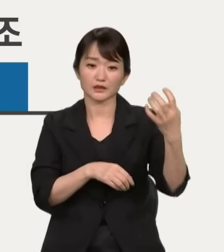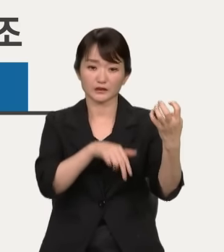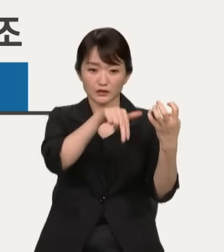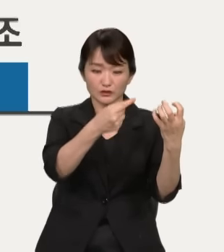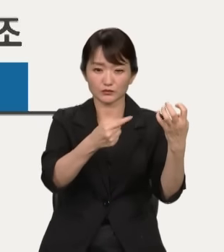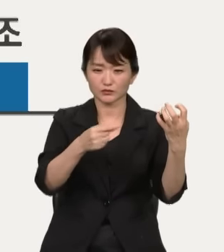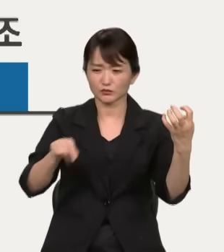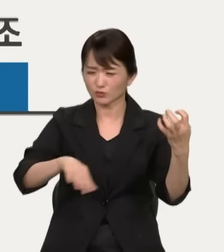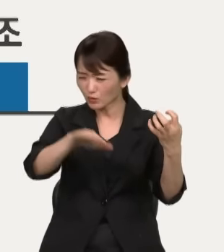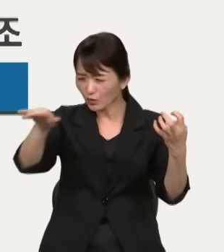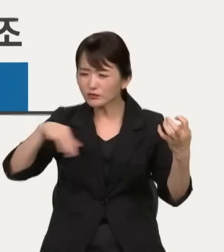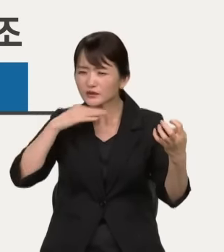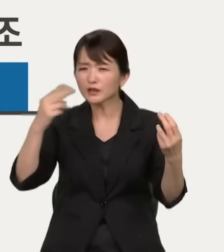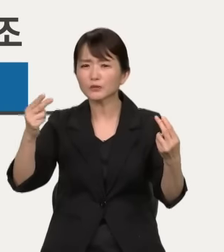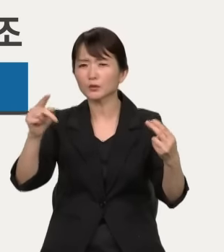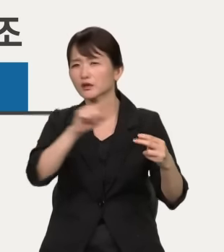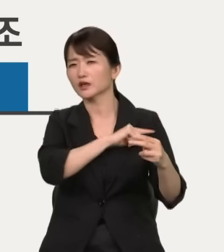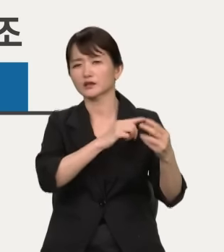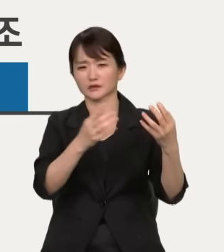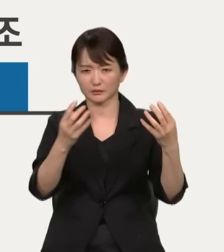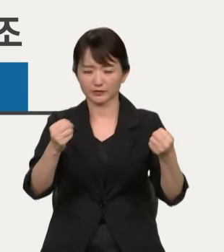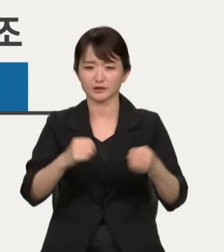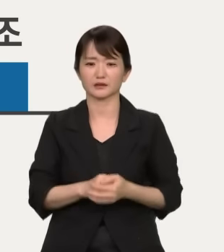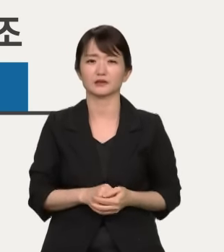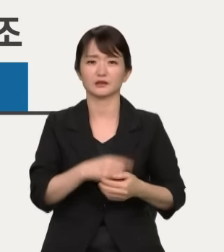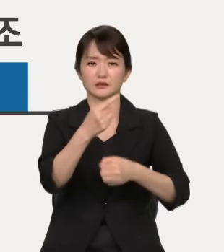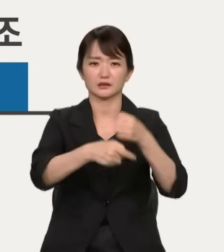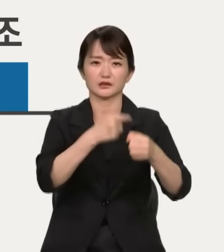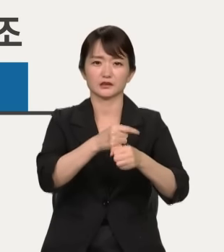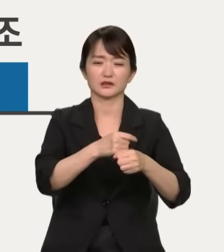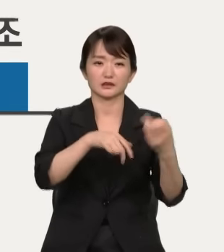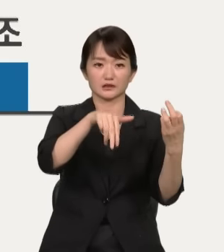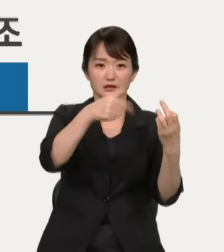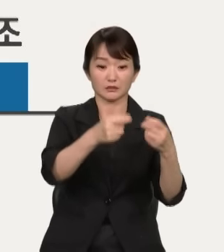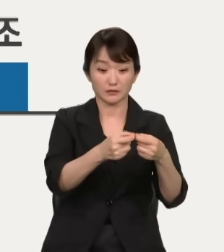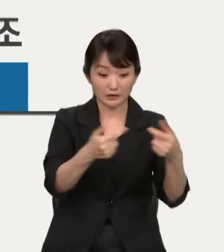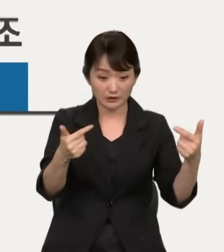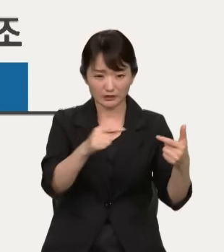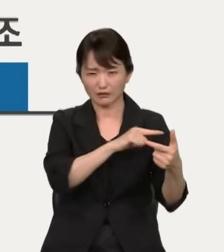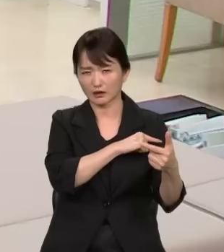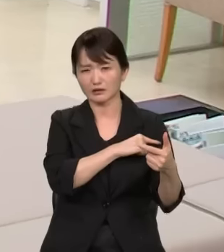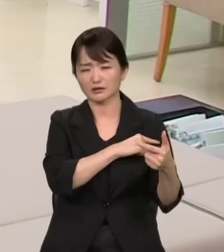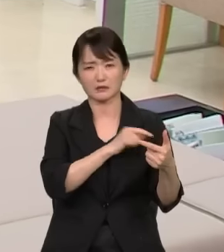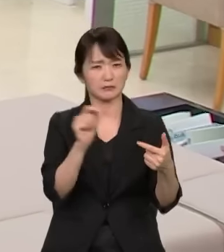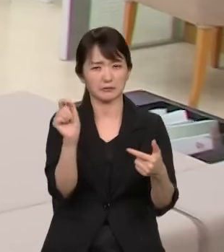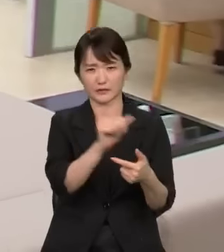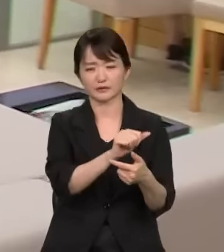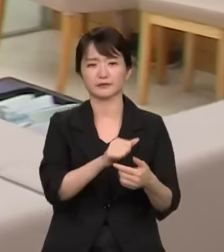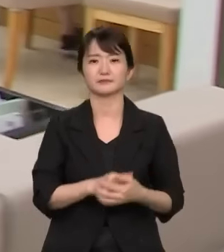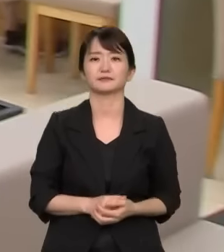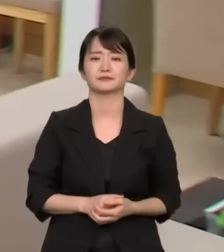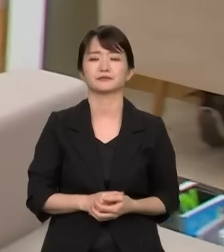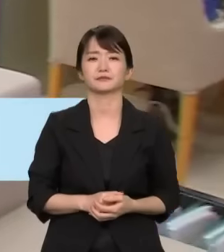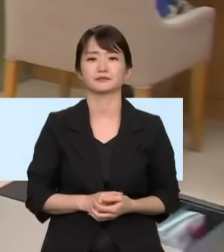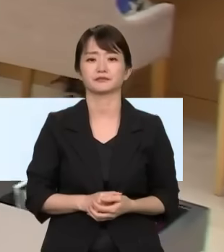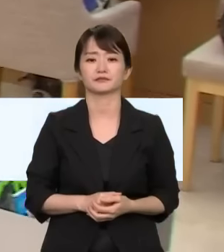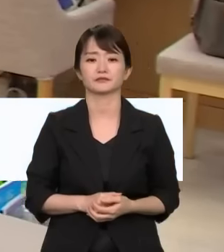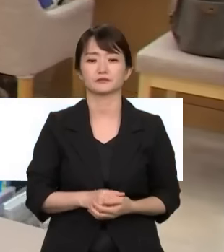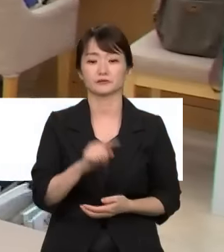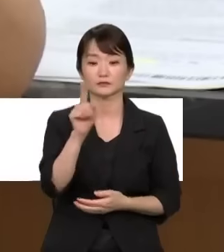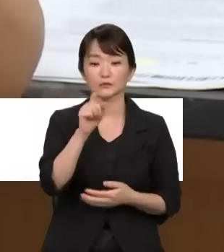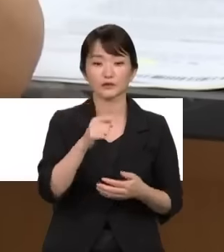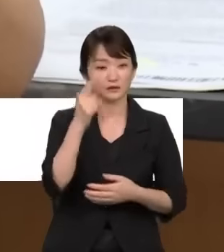가장 많습니다. 1년 새 13조 원 가까이 늘어 증가폭도 제일 가파릅니다. 한때 사그라들었던